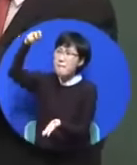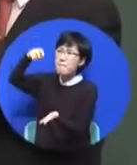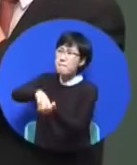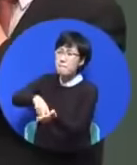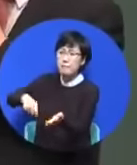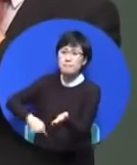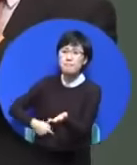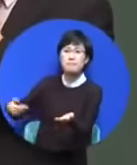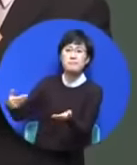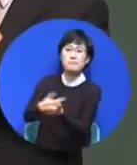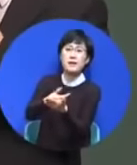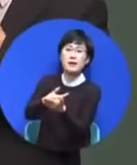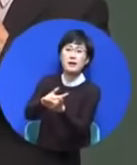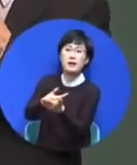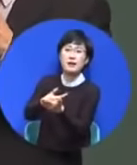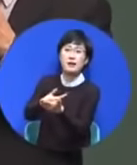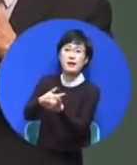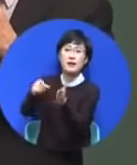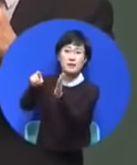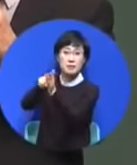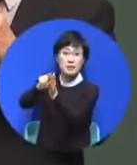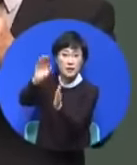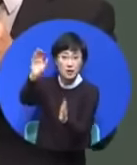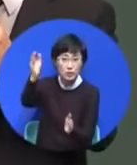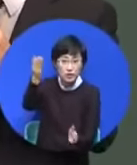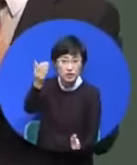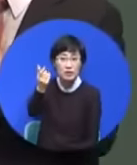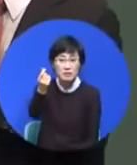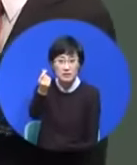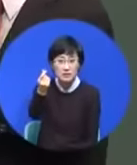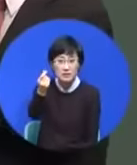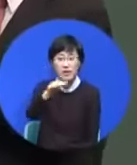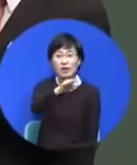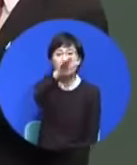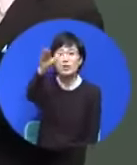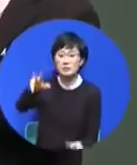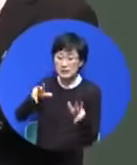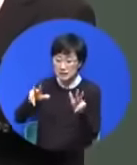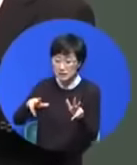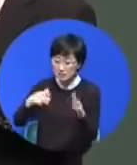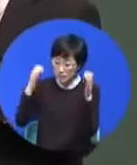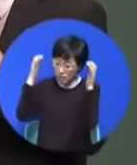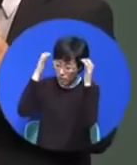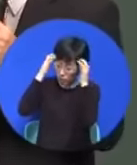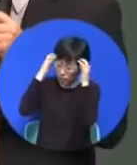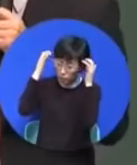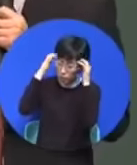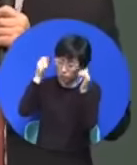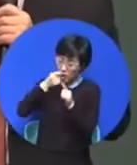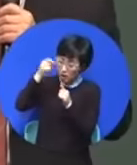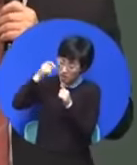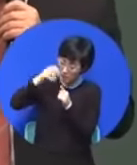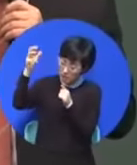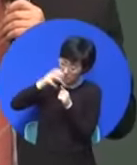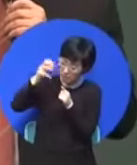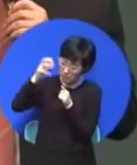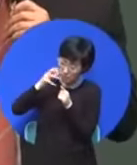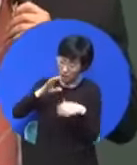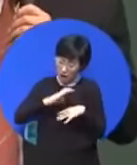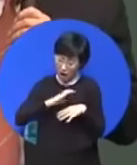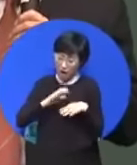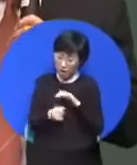어 핍박을 두려워하지 말라 그는 거짓말입니다 거짓말을